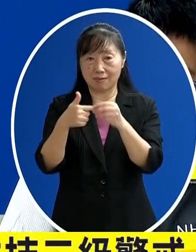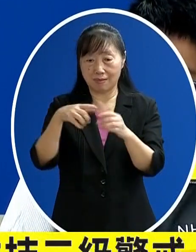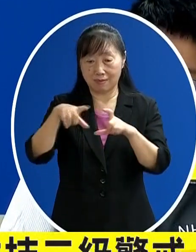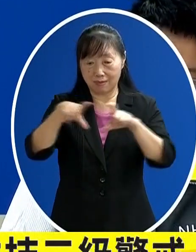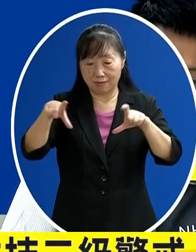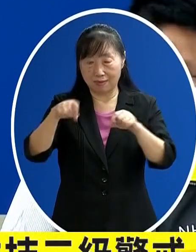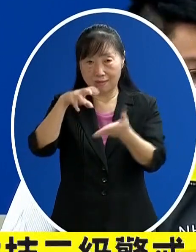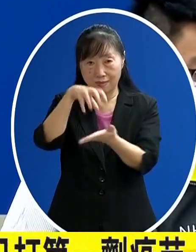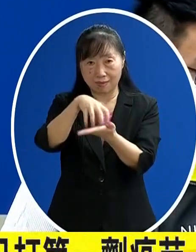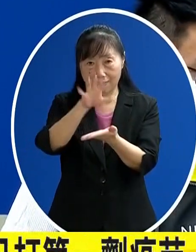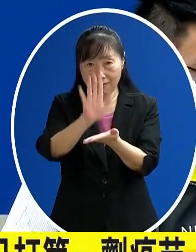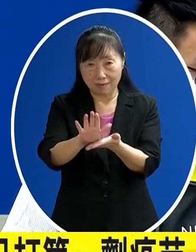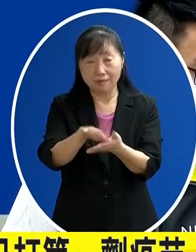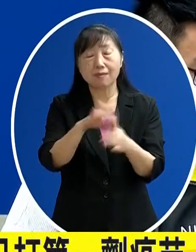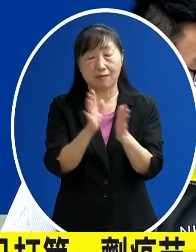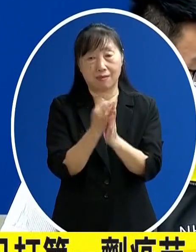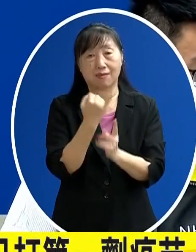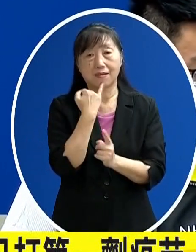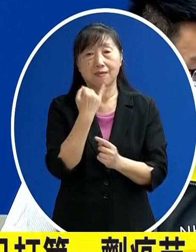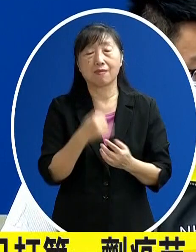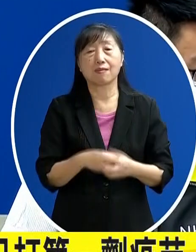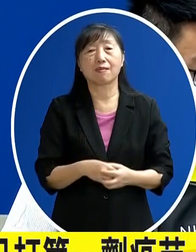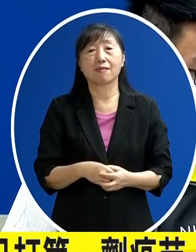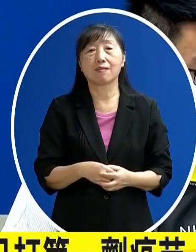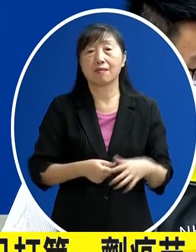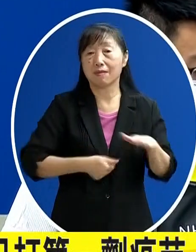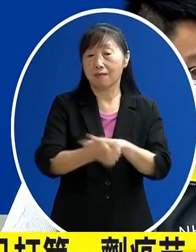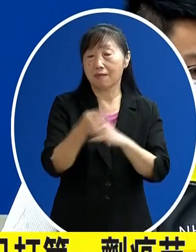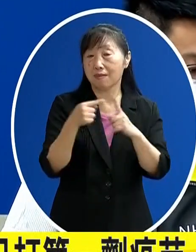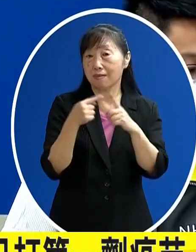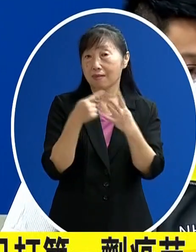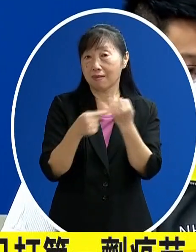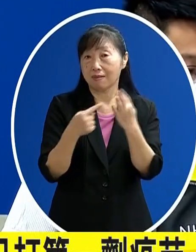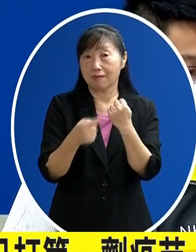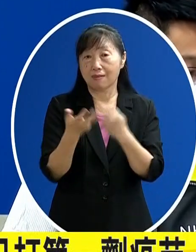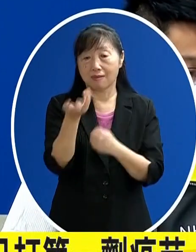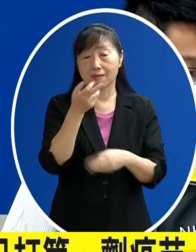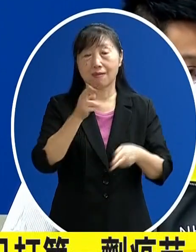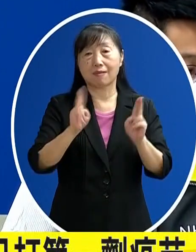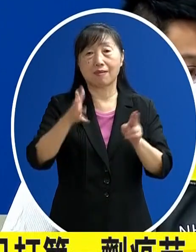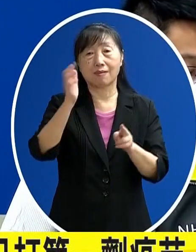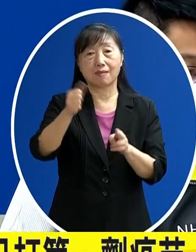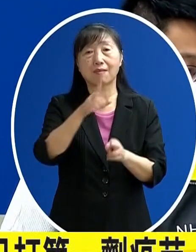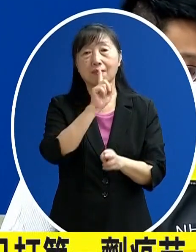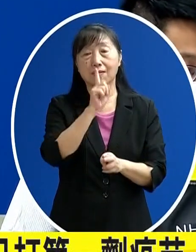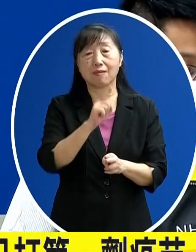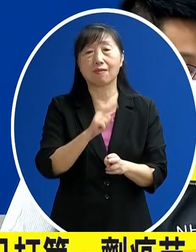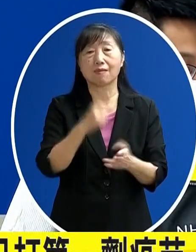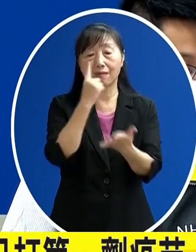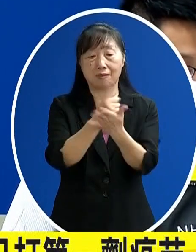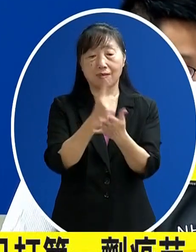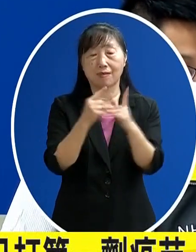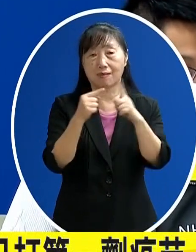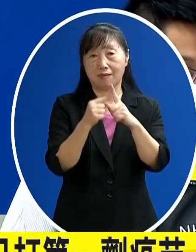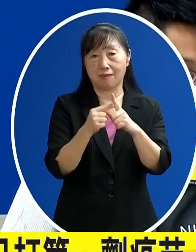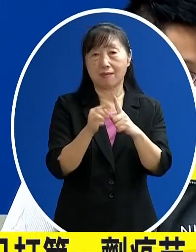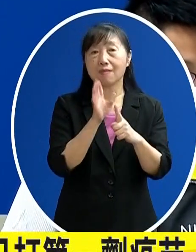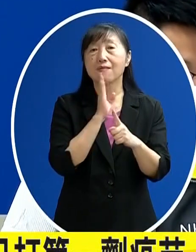证明。那至于容留人数，刚才指挥官已经有提到，必须符合每人